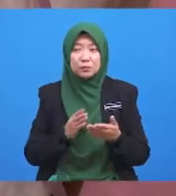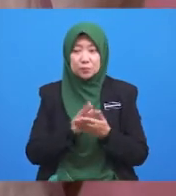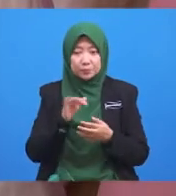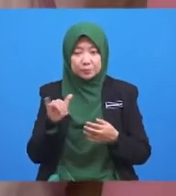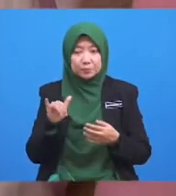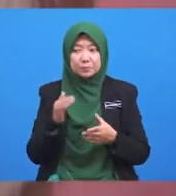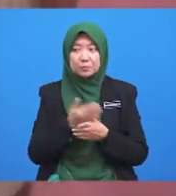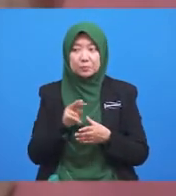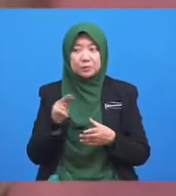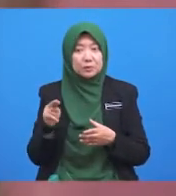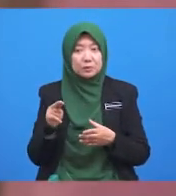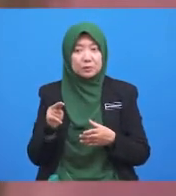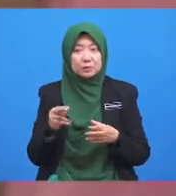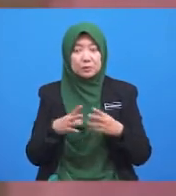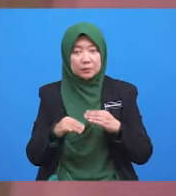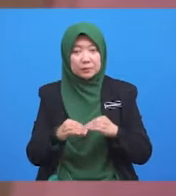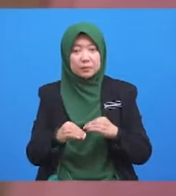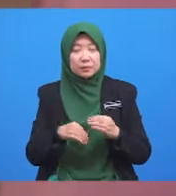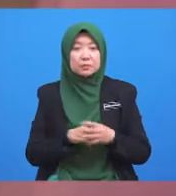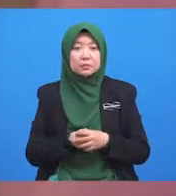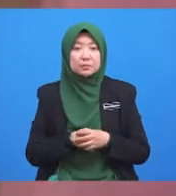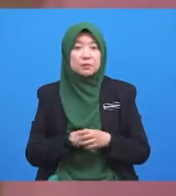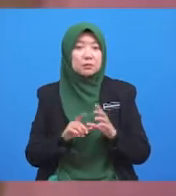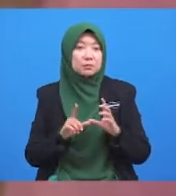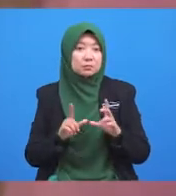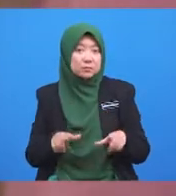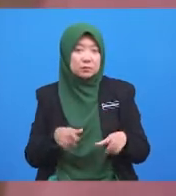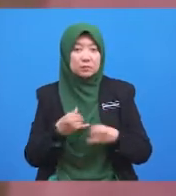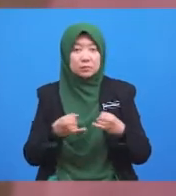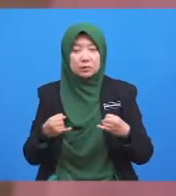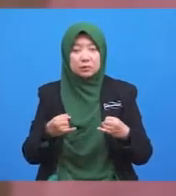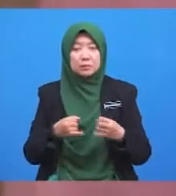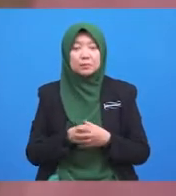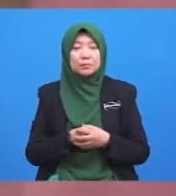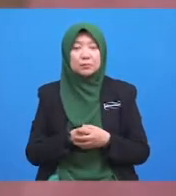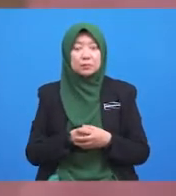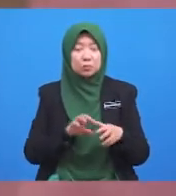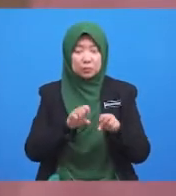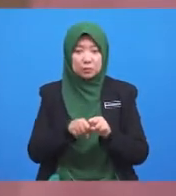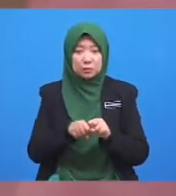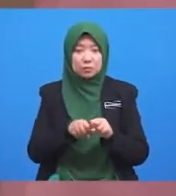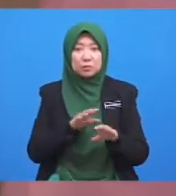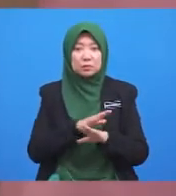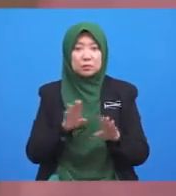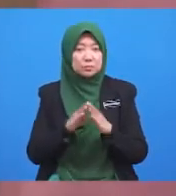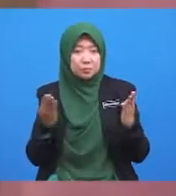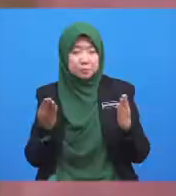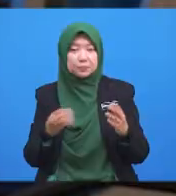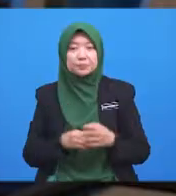Seterusnya, pada bahagian pad Faraday letakkan tali pengikat supaya pad Faraday tidak